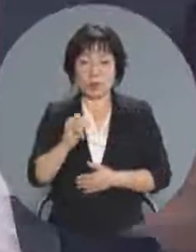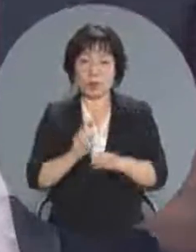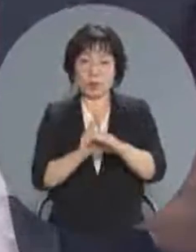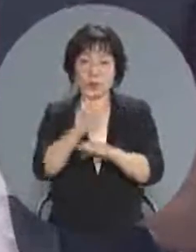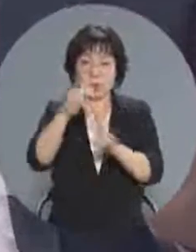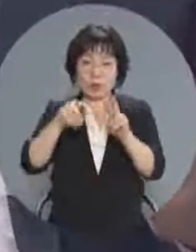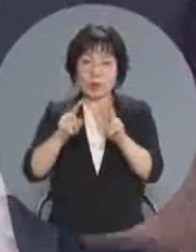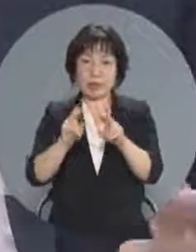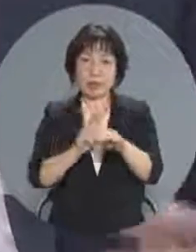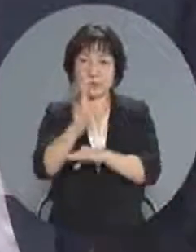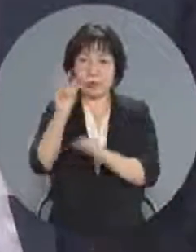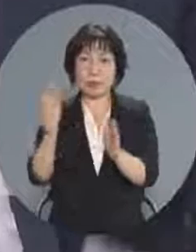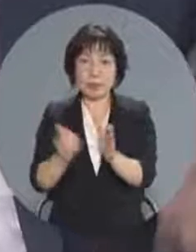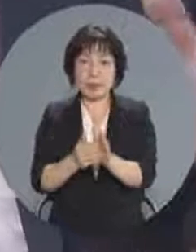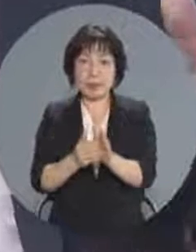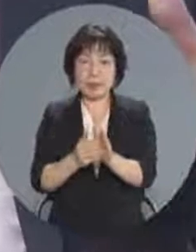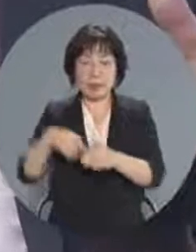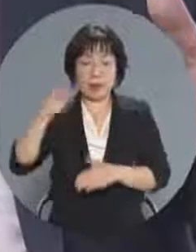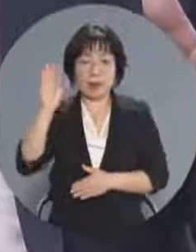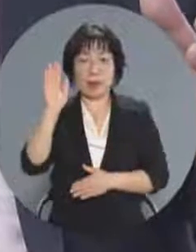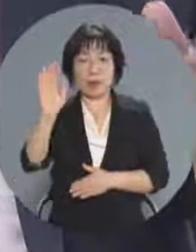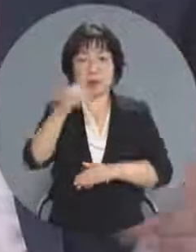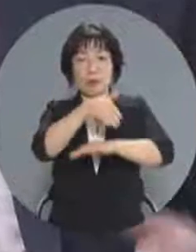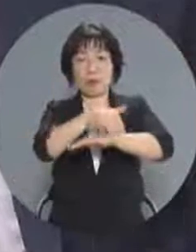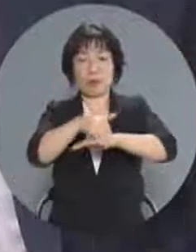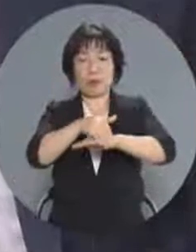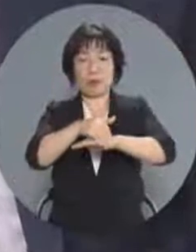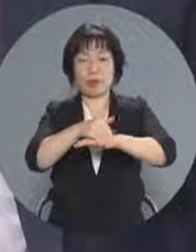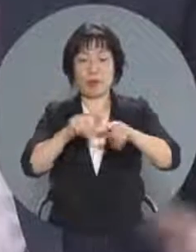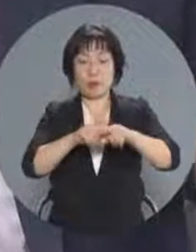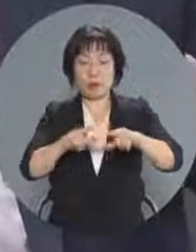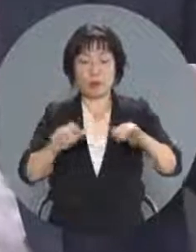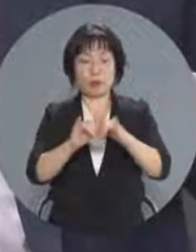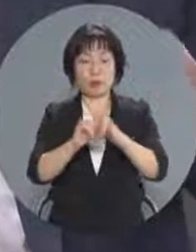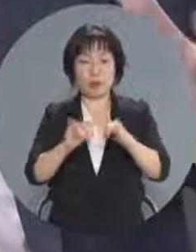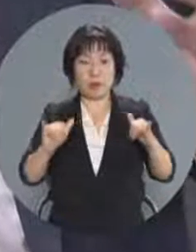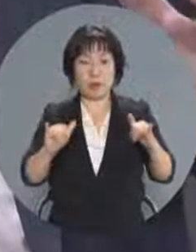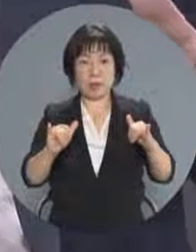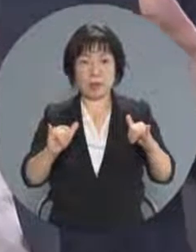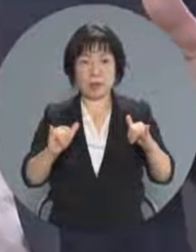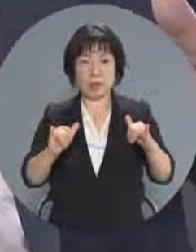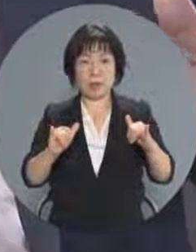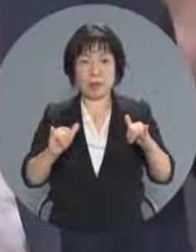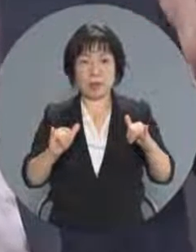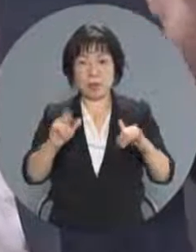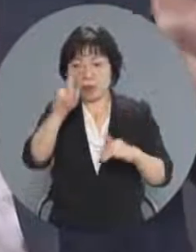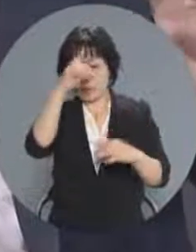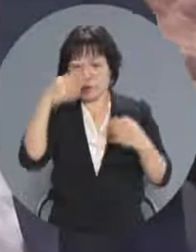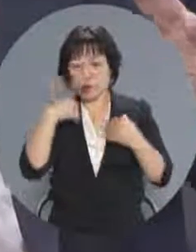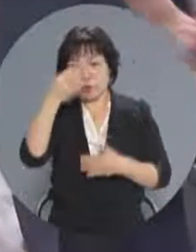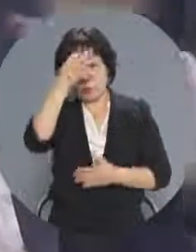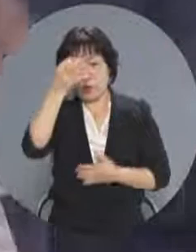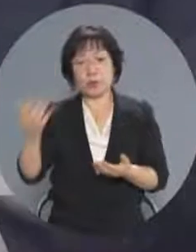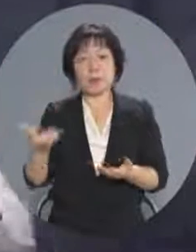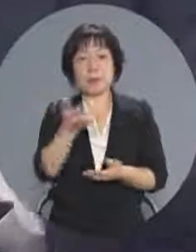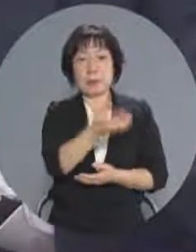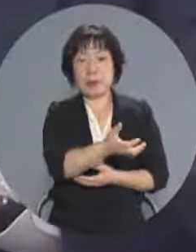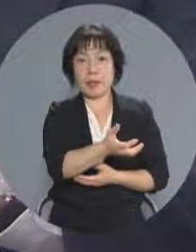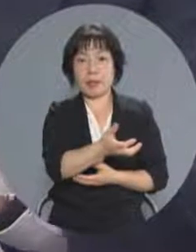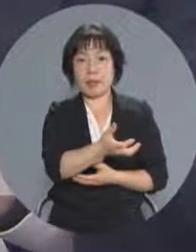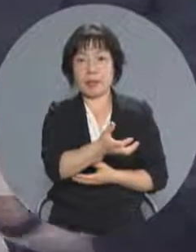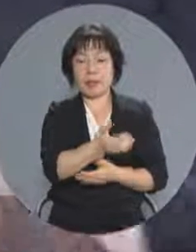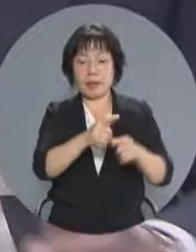발사를 했지 않습니까 근데 앞으로는음 민간에게 그 정부 기술을 이전을